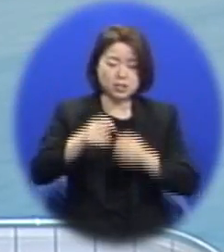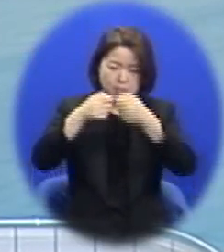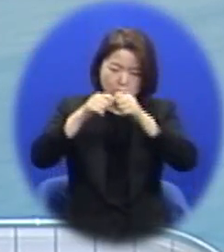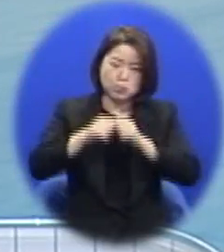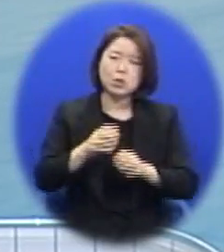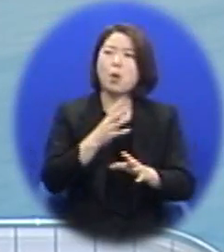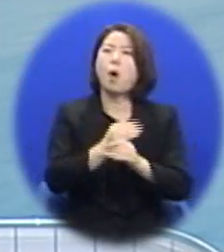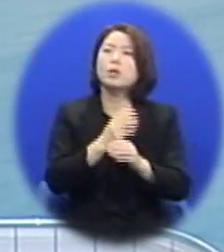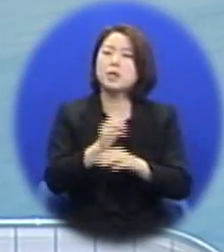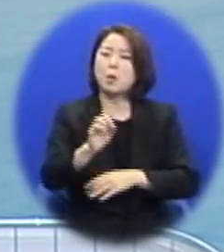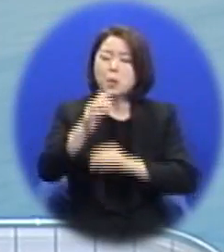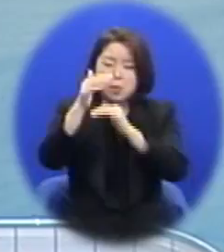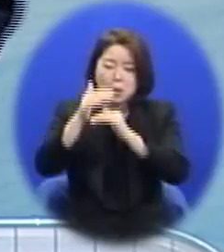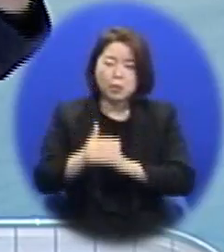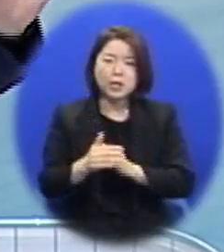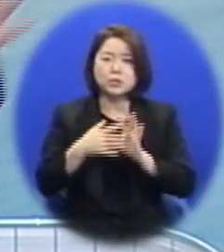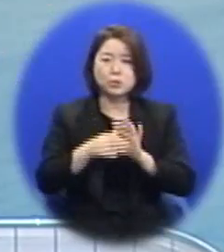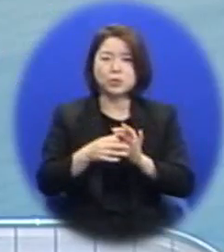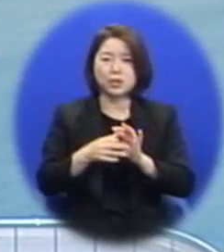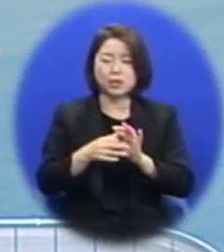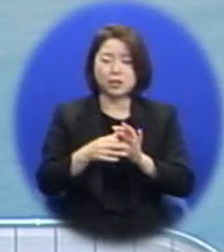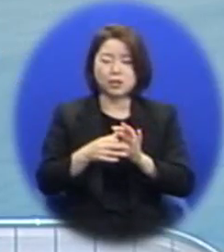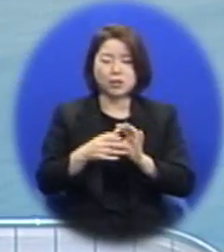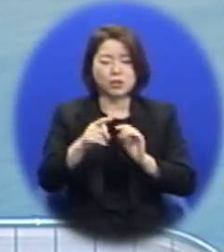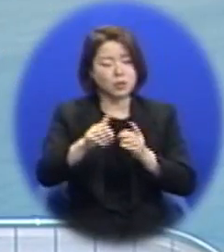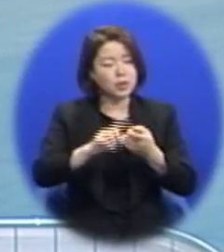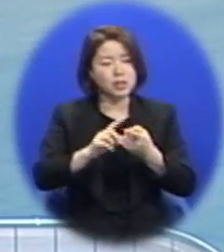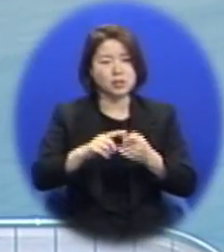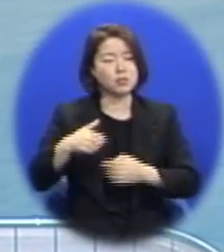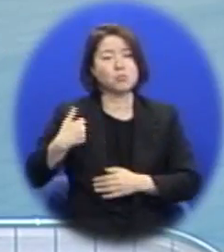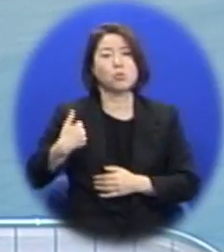어떤 과정을 통해서는 모르게 하셨어요.